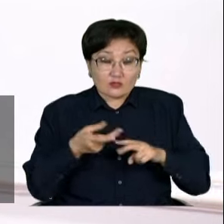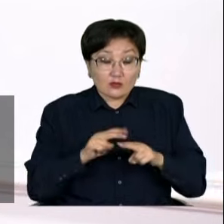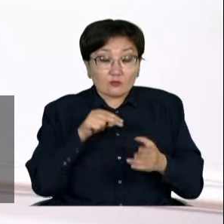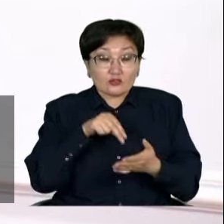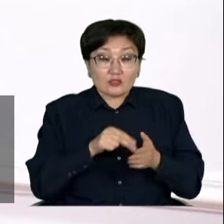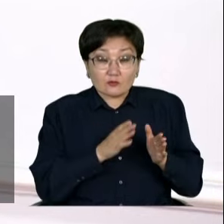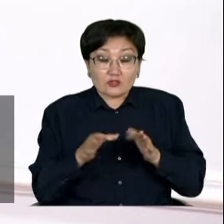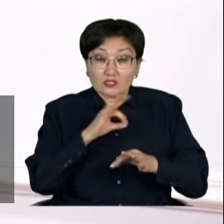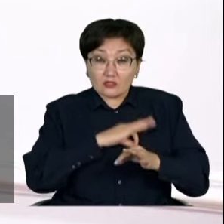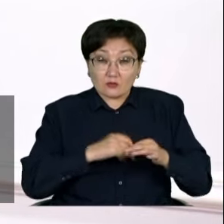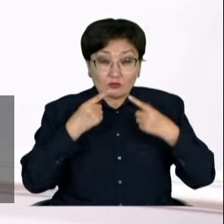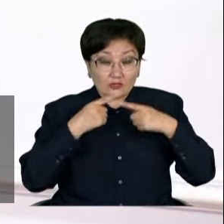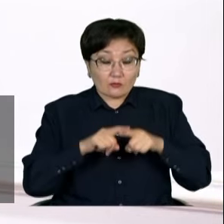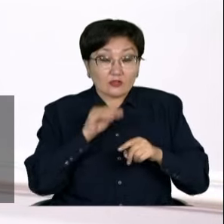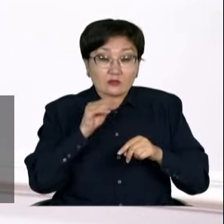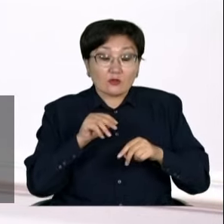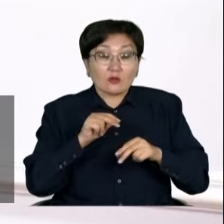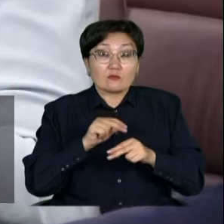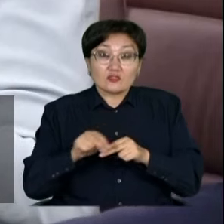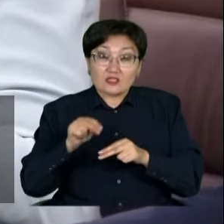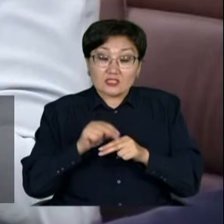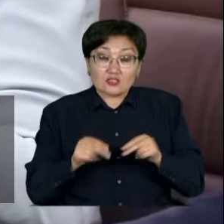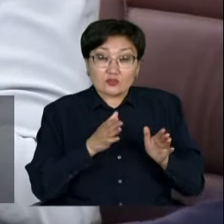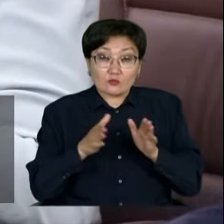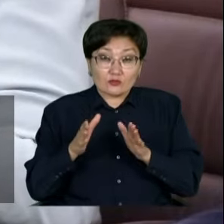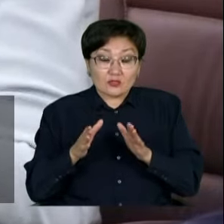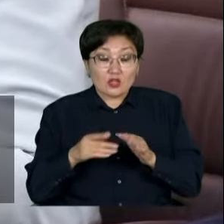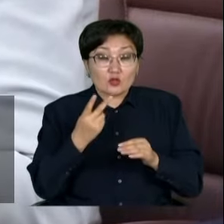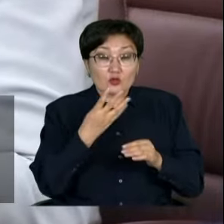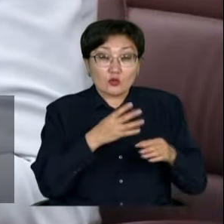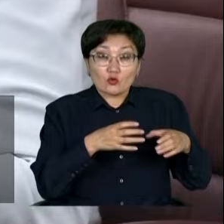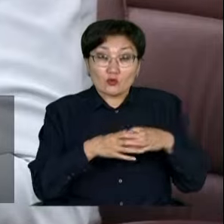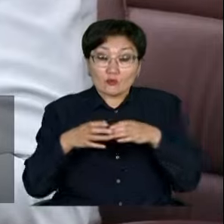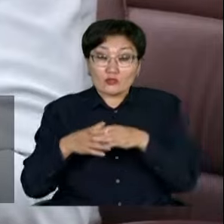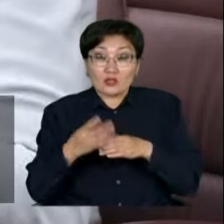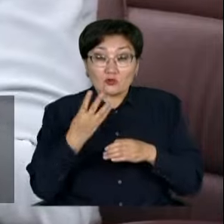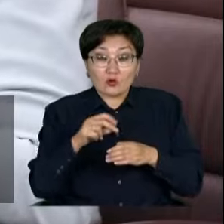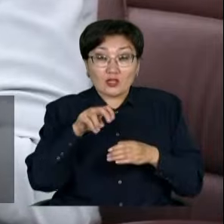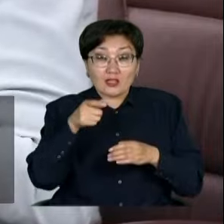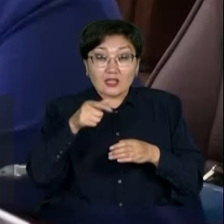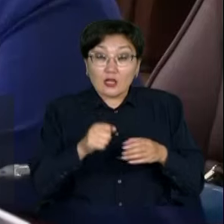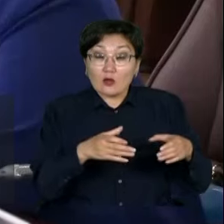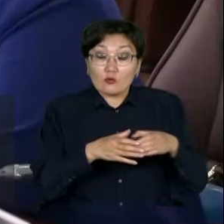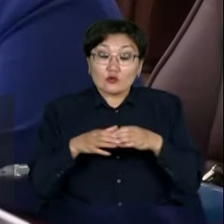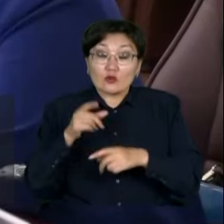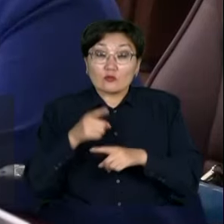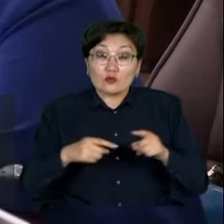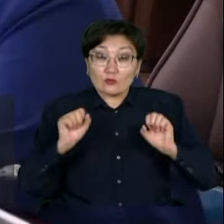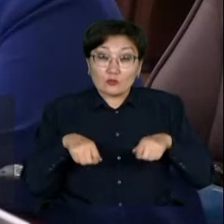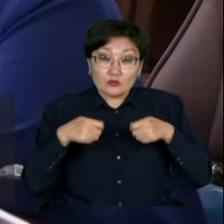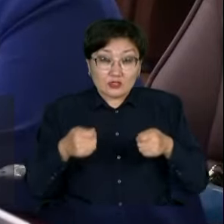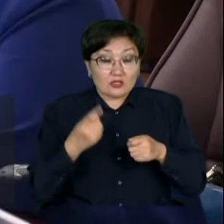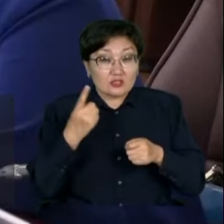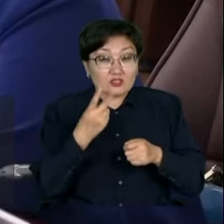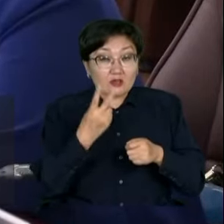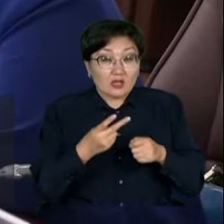жүйесін қолдану техникалық және кәсіптік білім беру жүйесін 4 топқа, яғни 4 лигаға бөлуге мүмкіндік береді. Бұл ретте бірінші